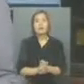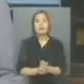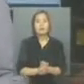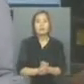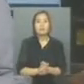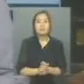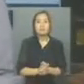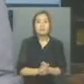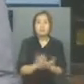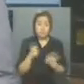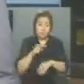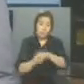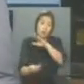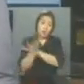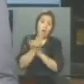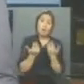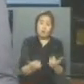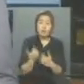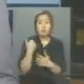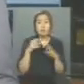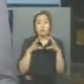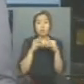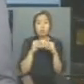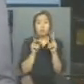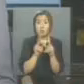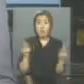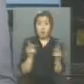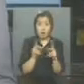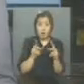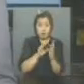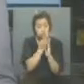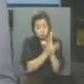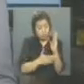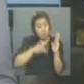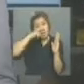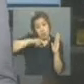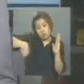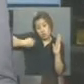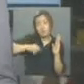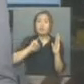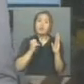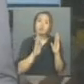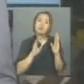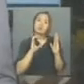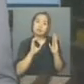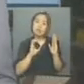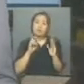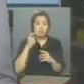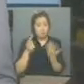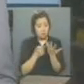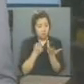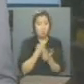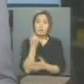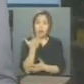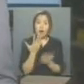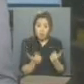ช่วงเช้าที่ผ่านมามีการประชุมกรรมาธิการเขตแดนร่วมไทยกัมพูชาหรือ JBC ครั้งที่5ขึ้นนะคะโดยมีเรื่องสำคัญใน